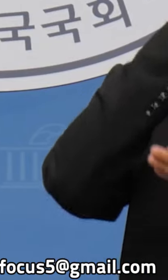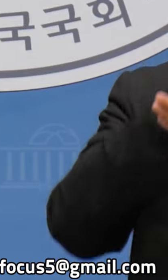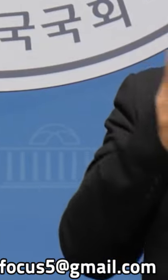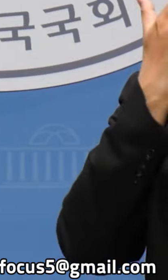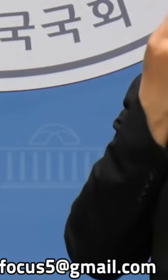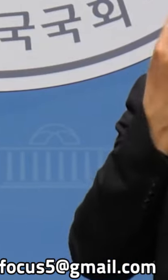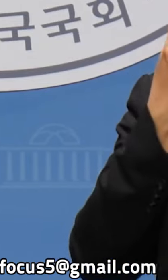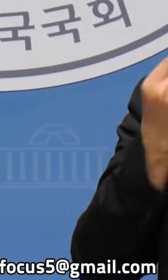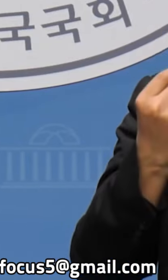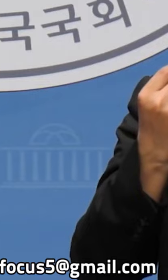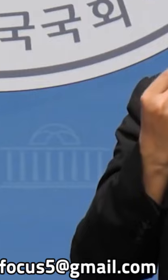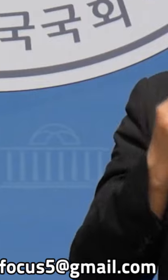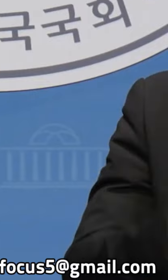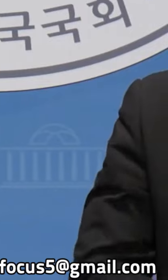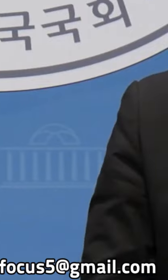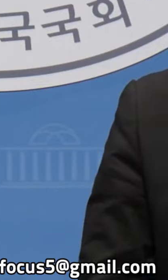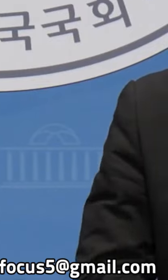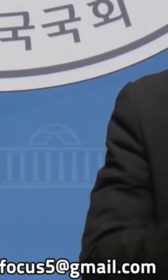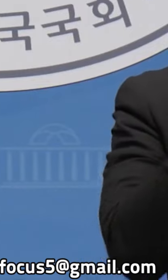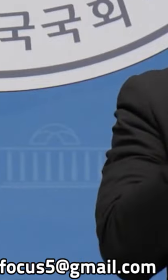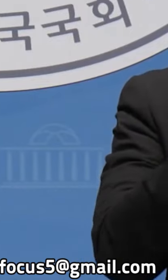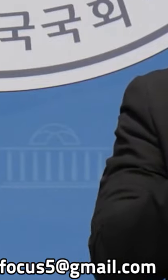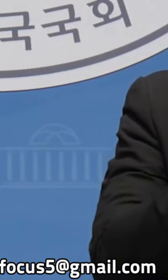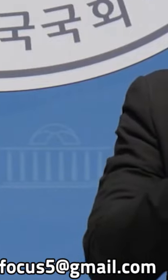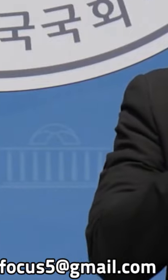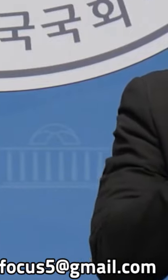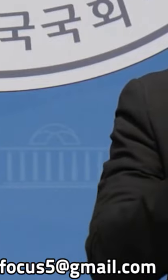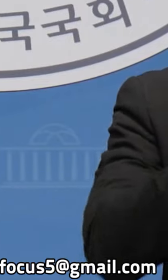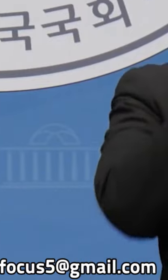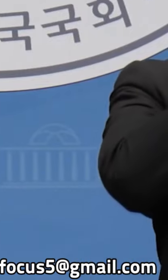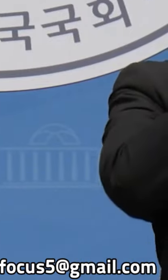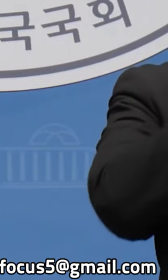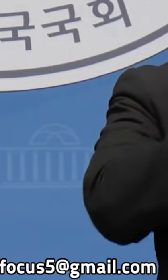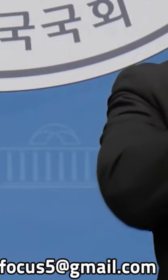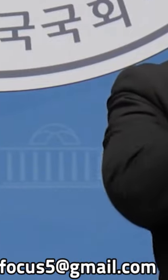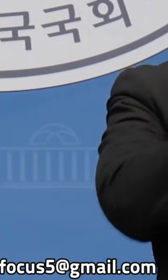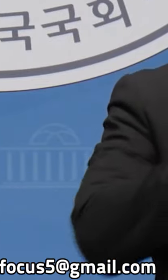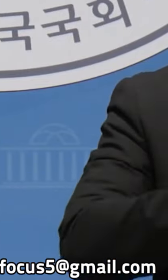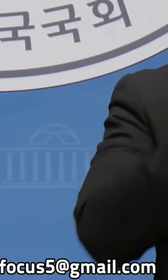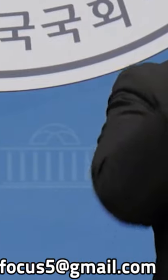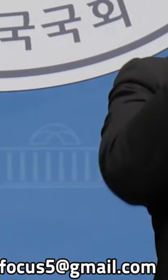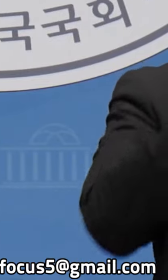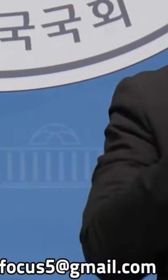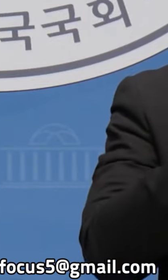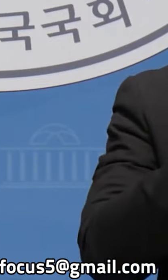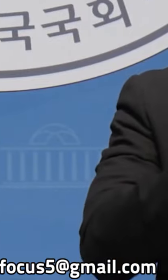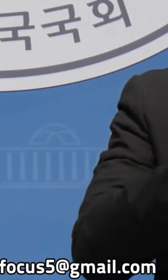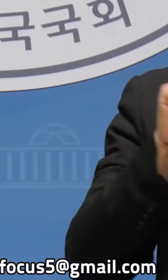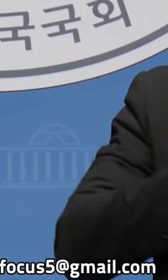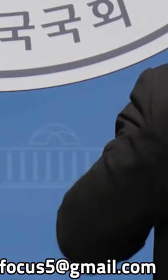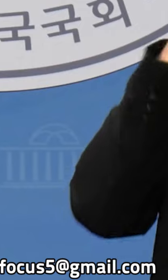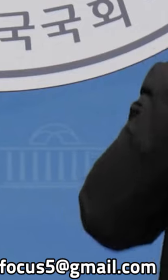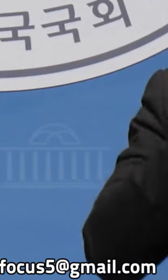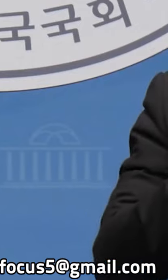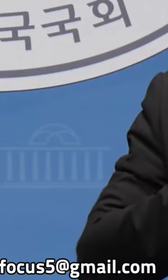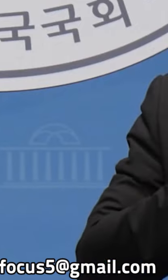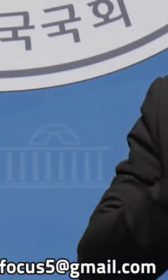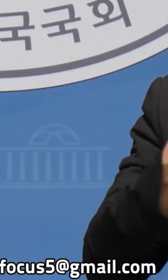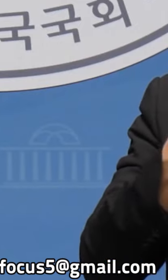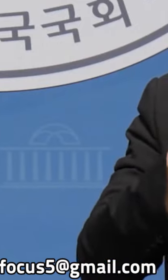더불어민주당은 국민의 명령을 받들어 진실을 밝히기 위한 특검법 도입 노력을 단 한 순간도